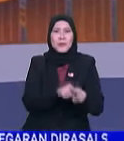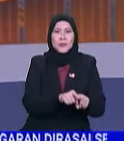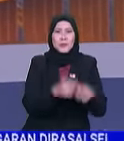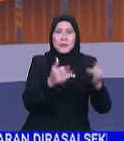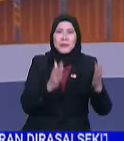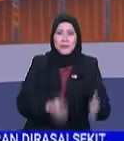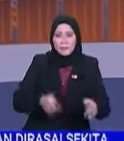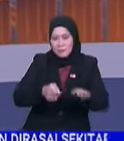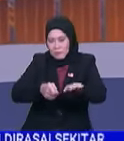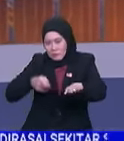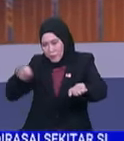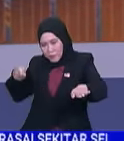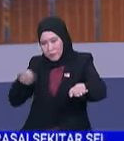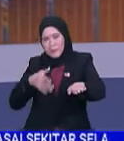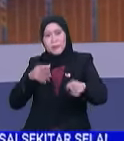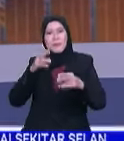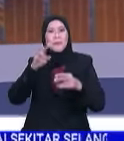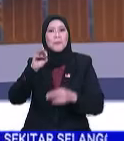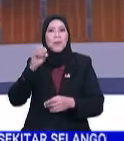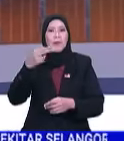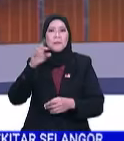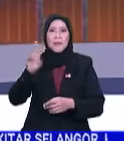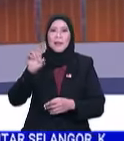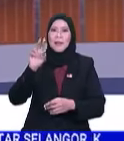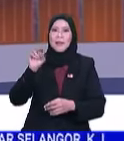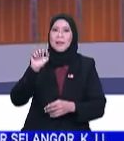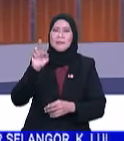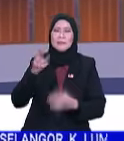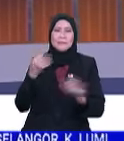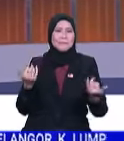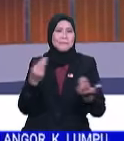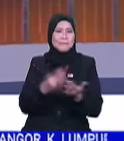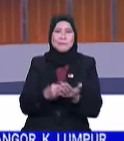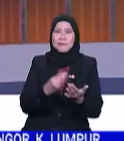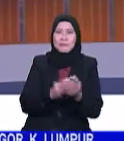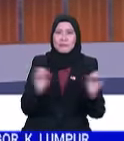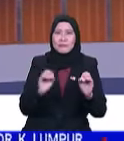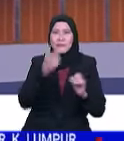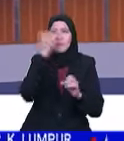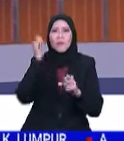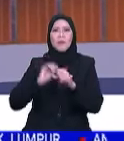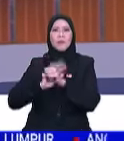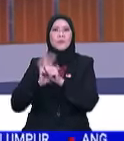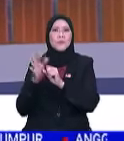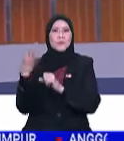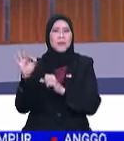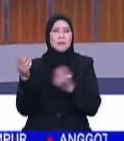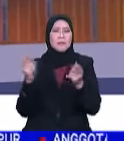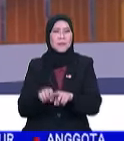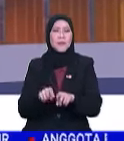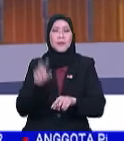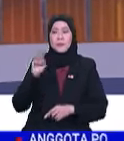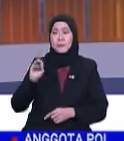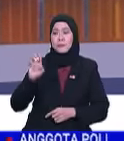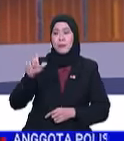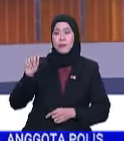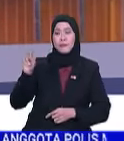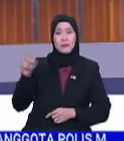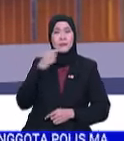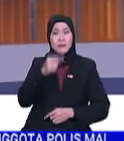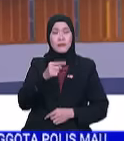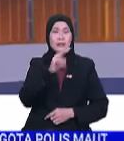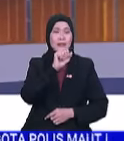pemain snooker amatur Muhammad Nazri Mustafa yang kehilangan sumber pendapatan ekoran pandemik COVID-19. Menurut Melvin, meskipun Nazri